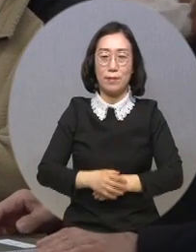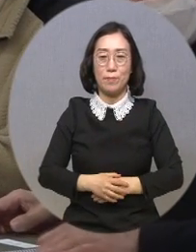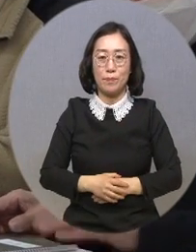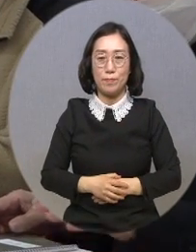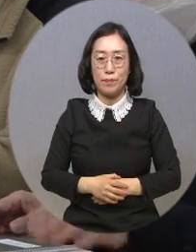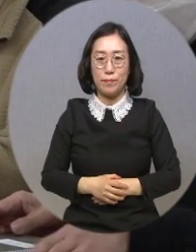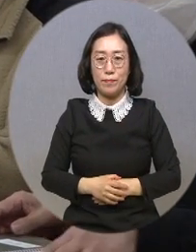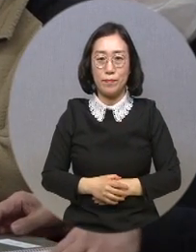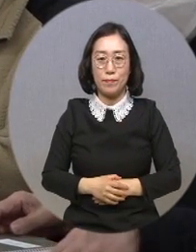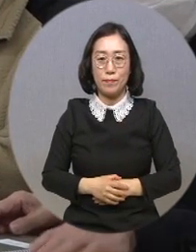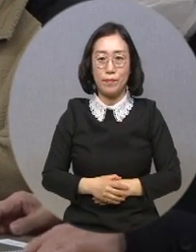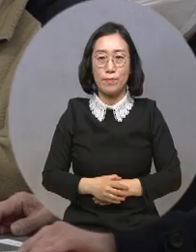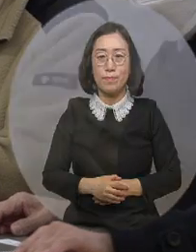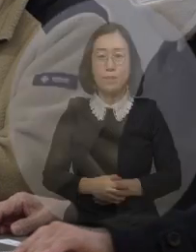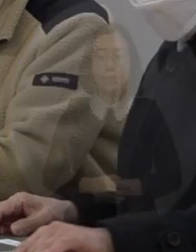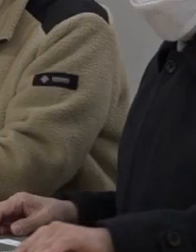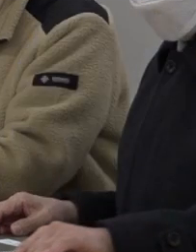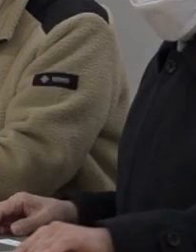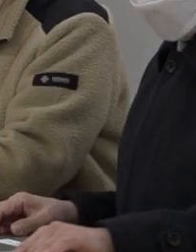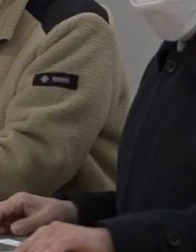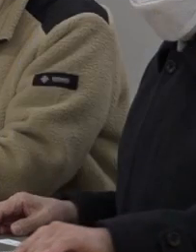경기방송 정우선입니다.